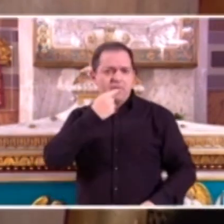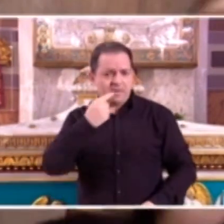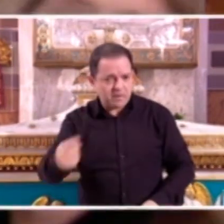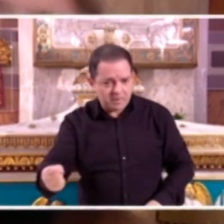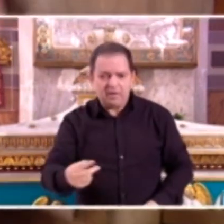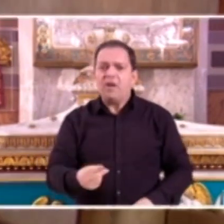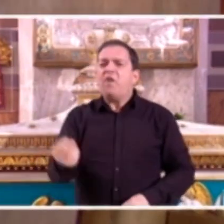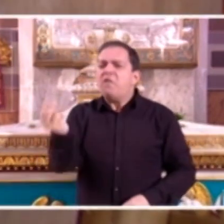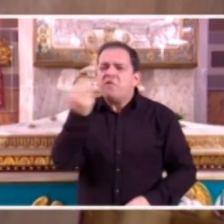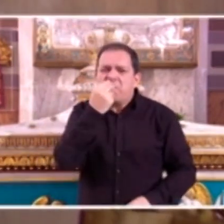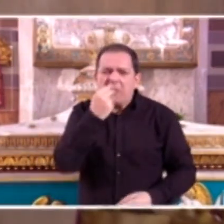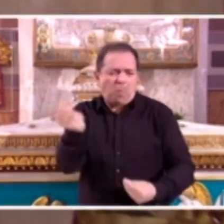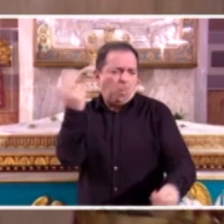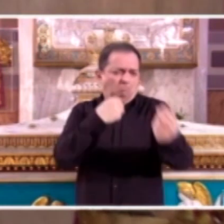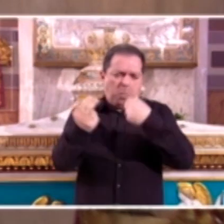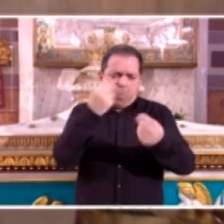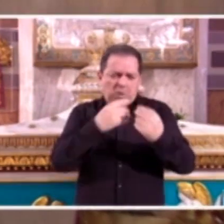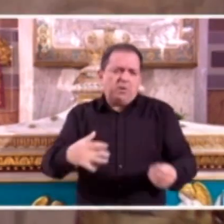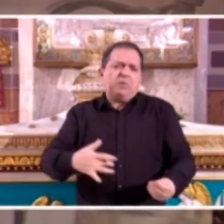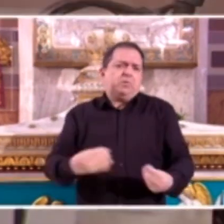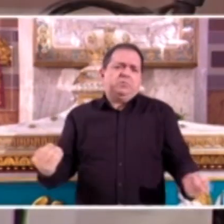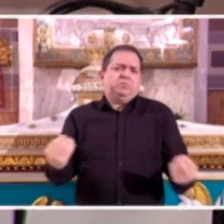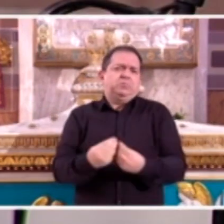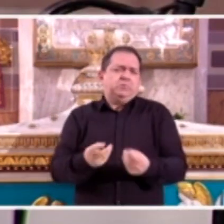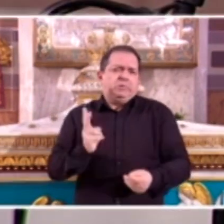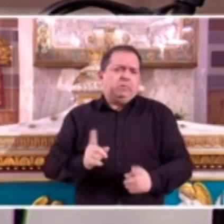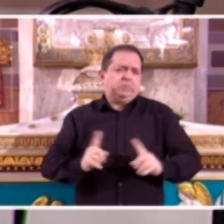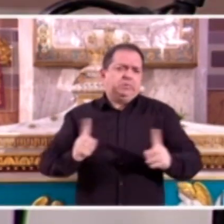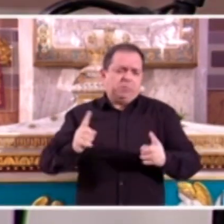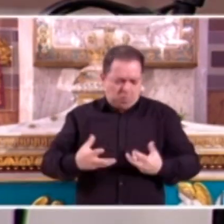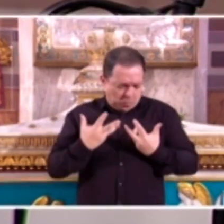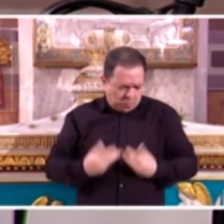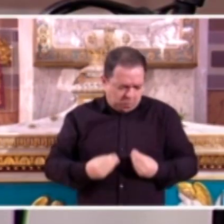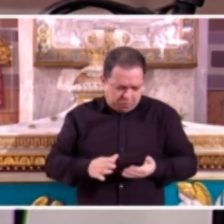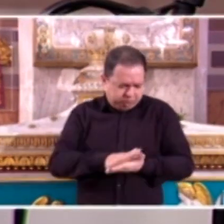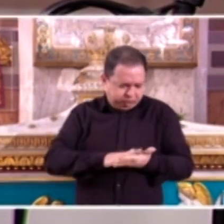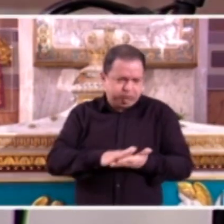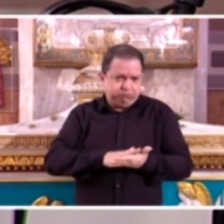τα βρώματα τη κοιλία και η κοιλία της